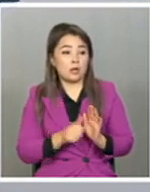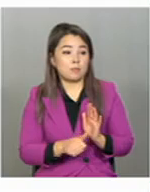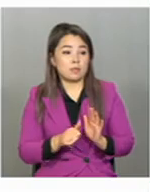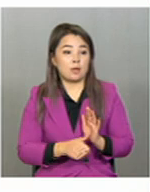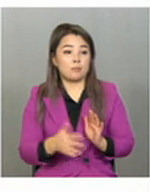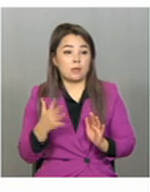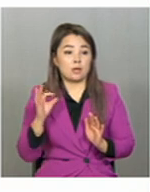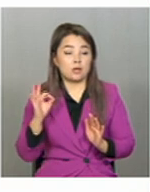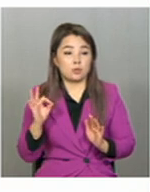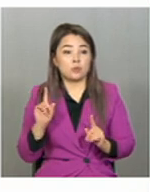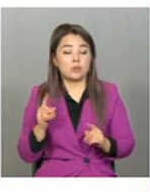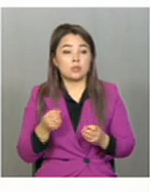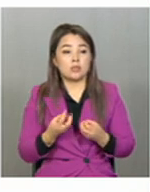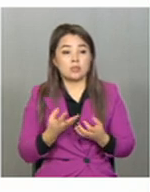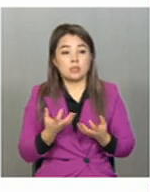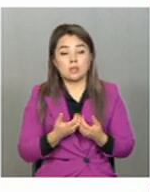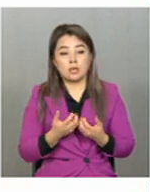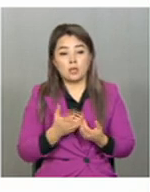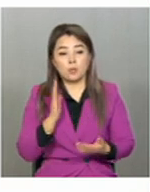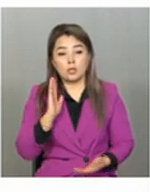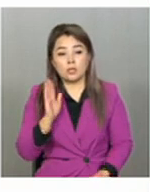болады?